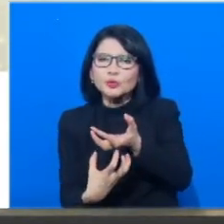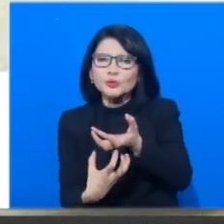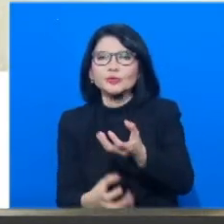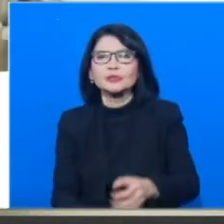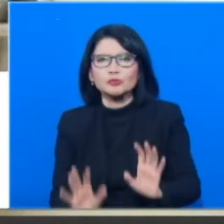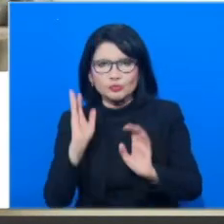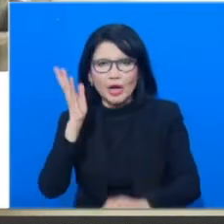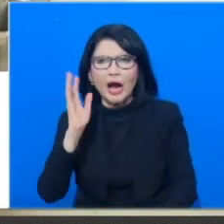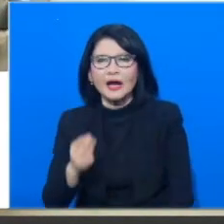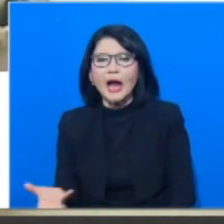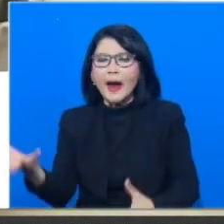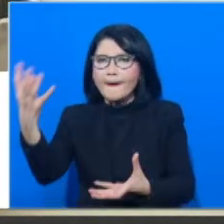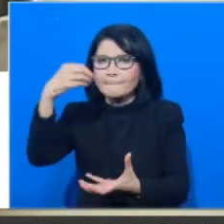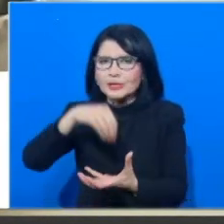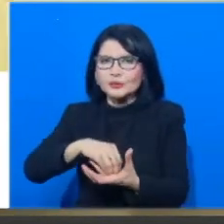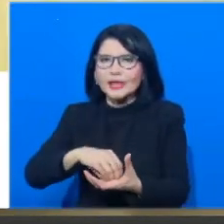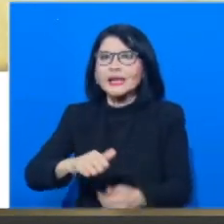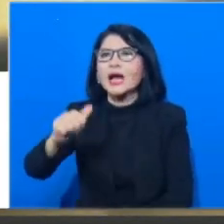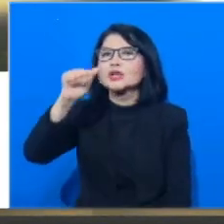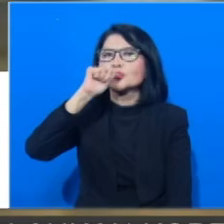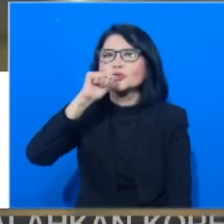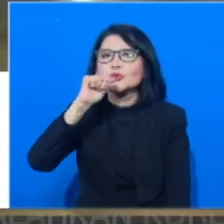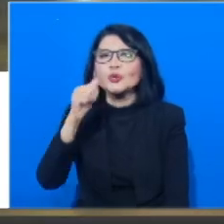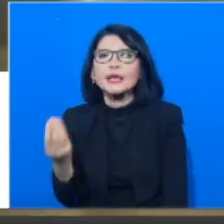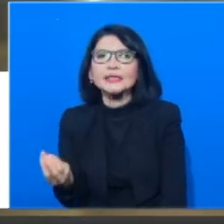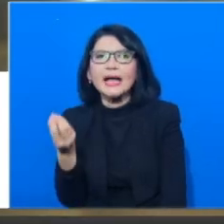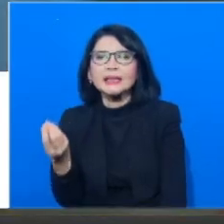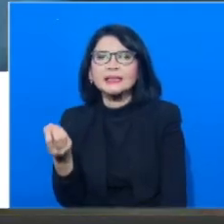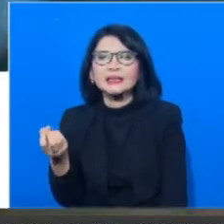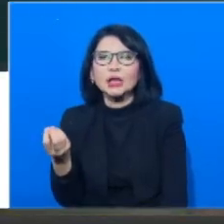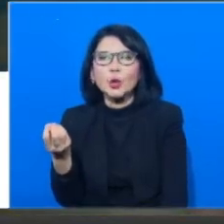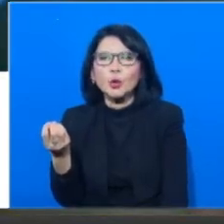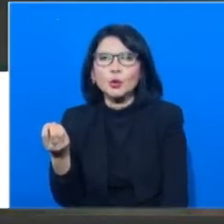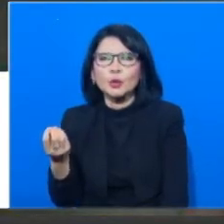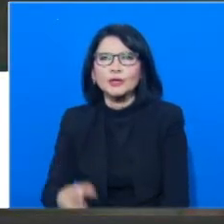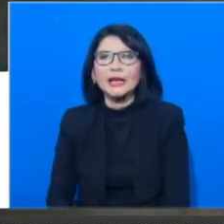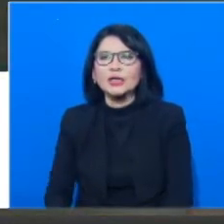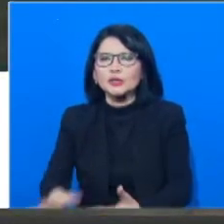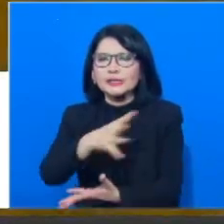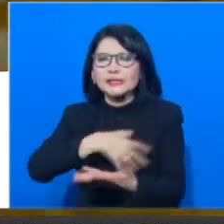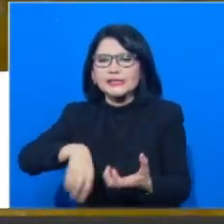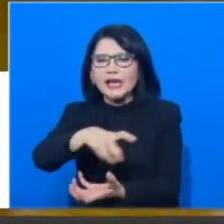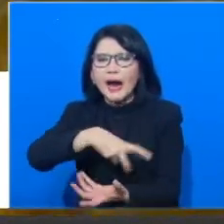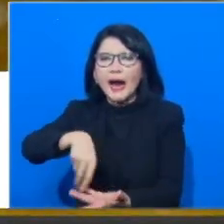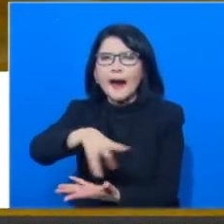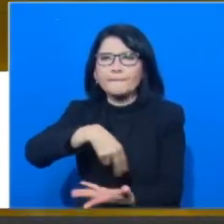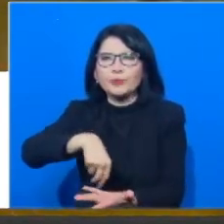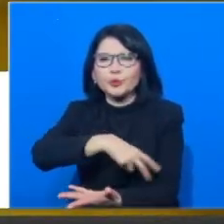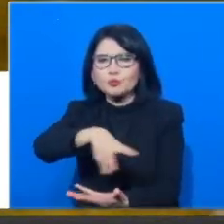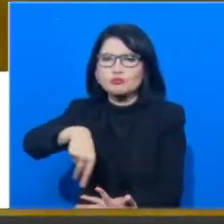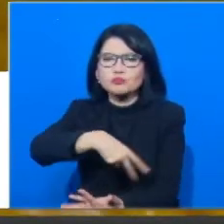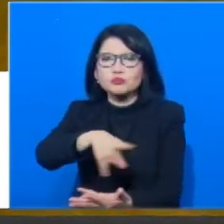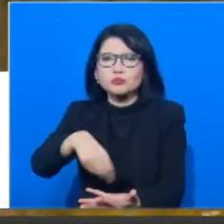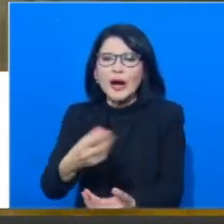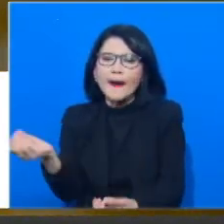seratnya. Kemudian, masukkan susu cair dan telur, campur semua bahan menggunakan mesin adonan. Sambil diaduk, masukkan garam, gula